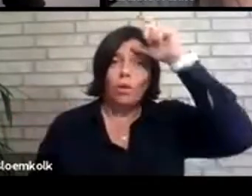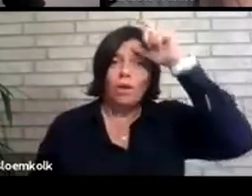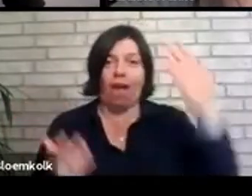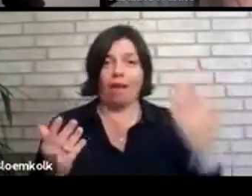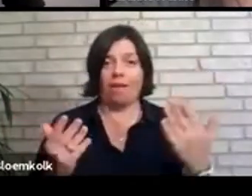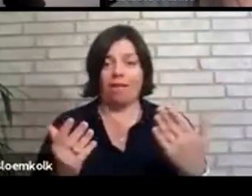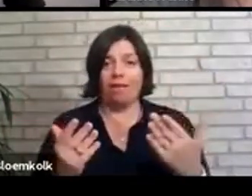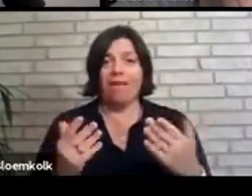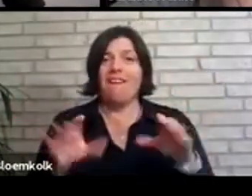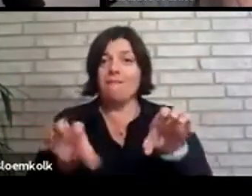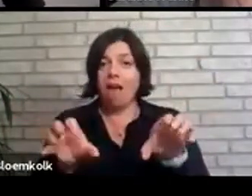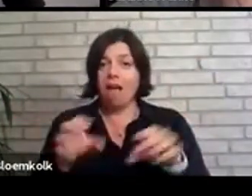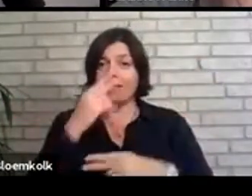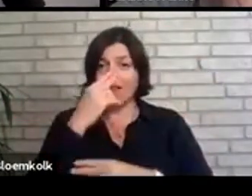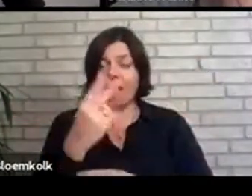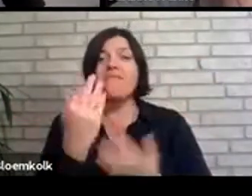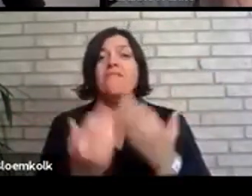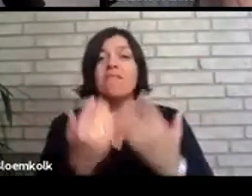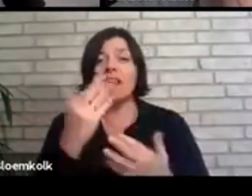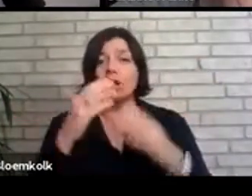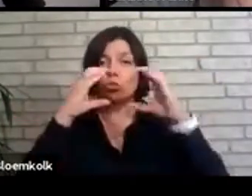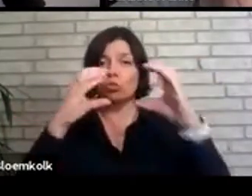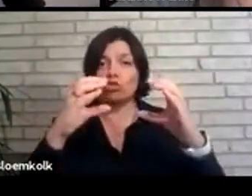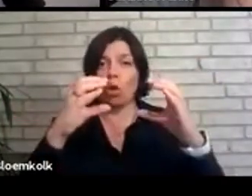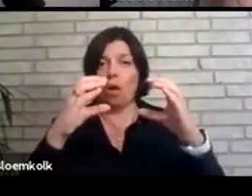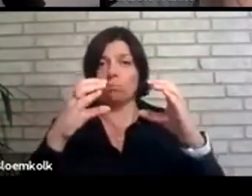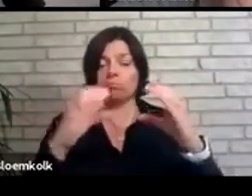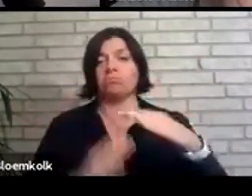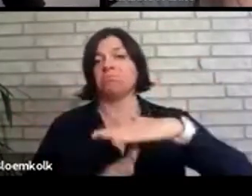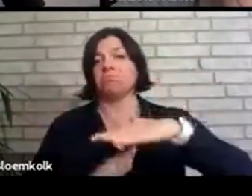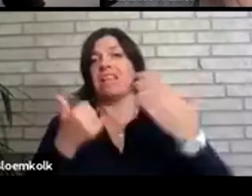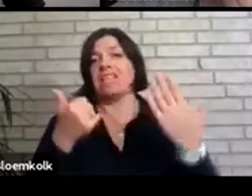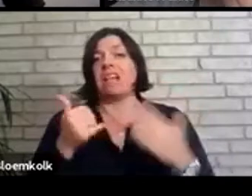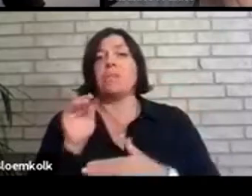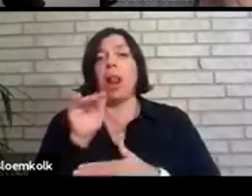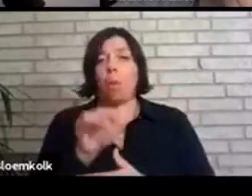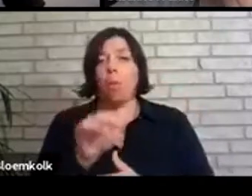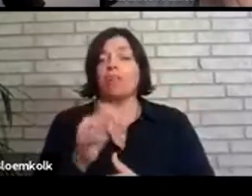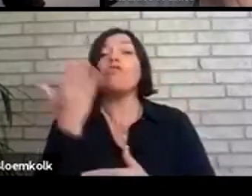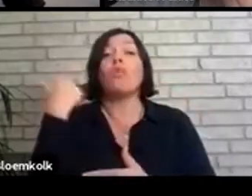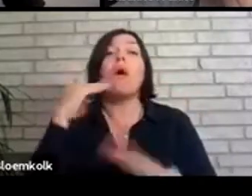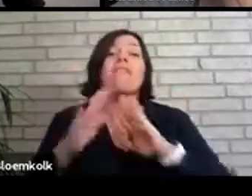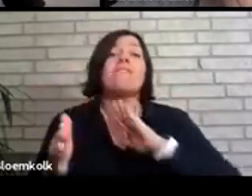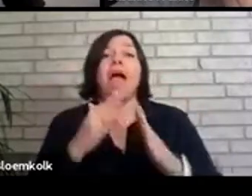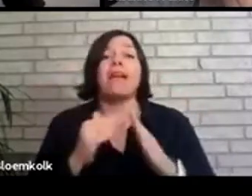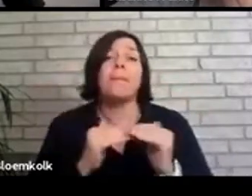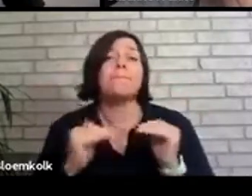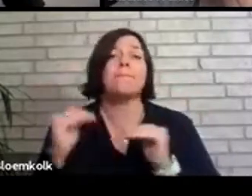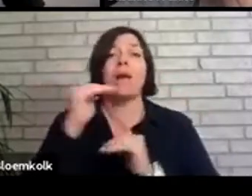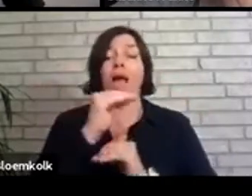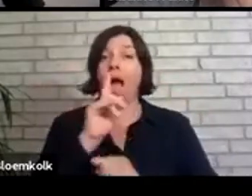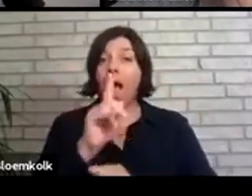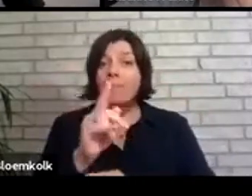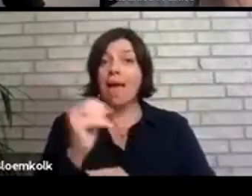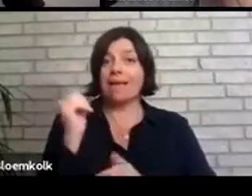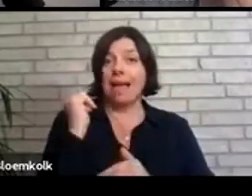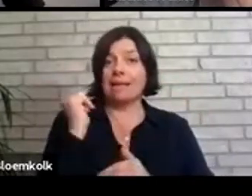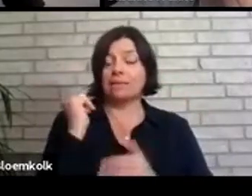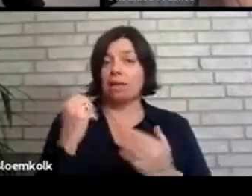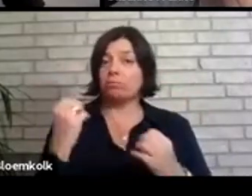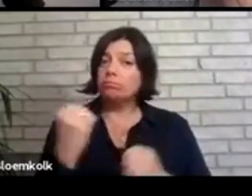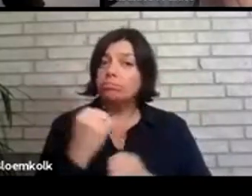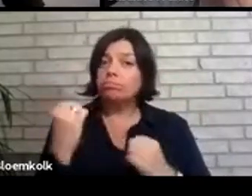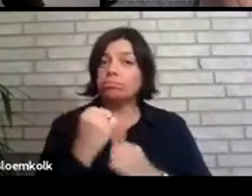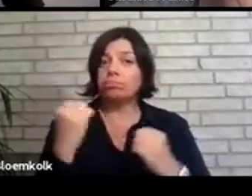nichts. Es war das, kann man sagen, früher haben mehr Zuschauer eingeschaltet, aber es war die meistgesehene Fernsehsendung